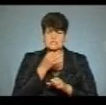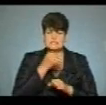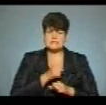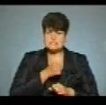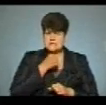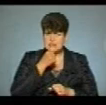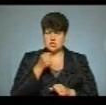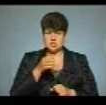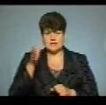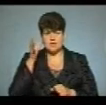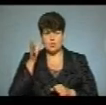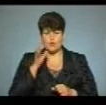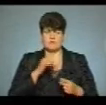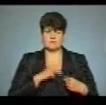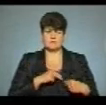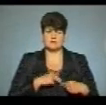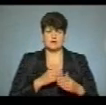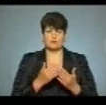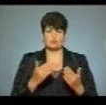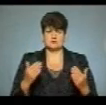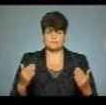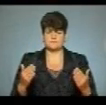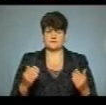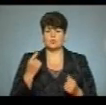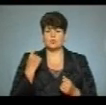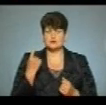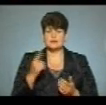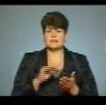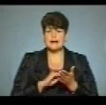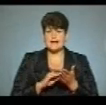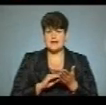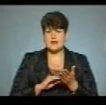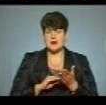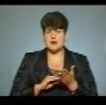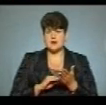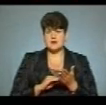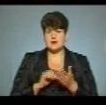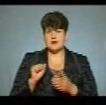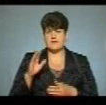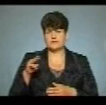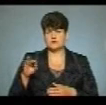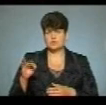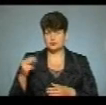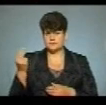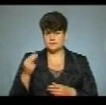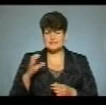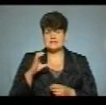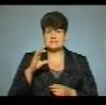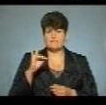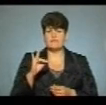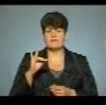працівник музею Оксана Мацьків. Один з цих авторів, який і представлений тут, Свиридов,